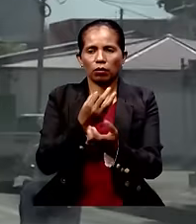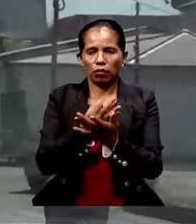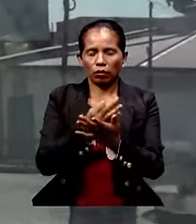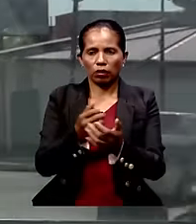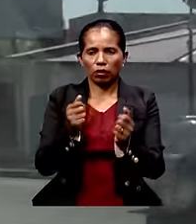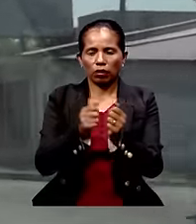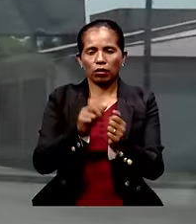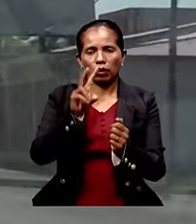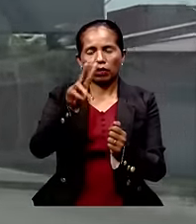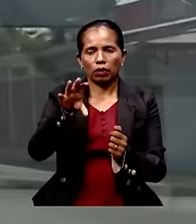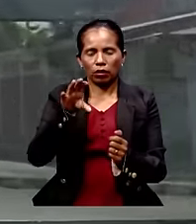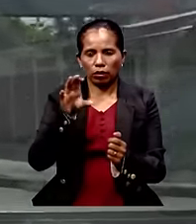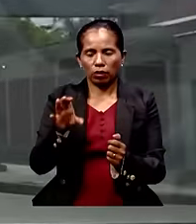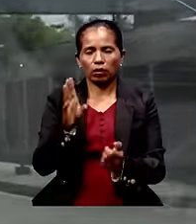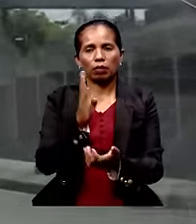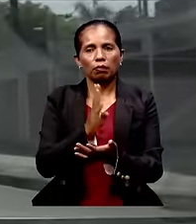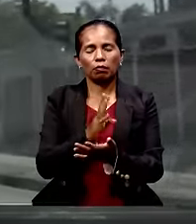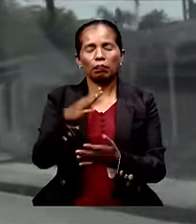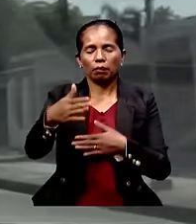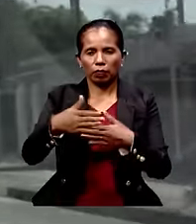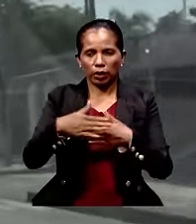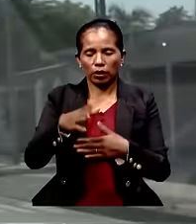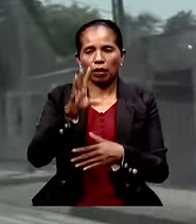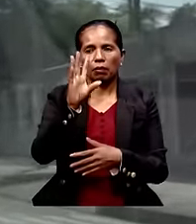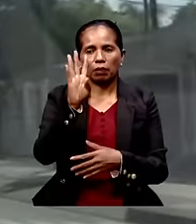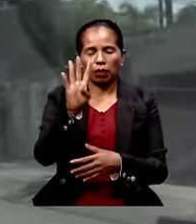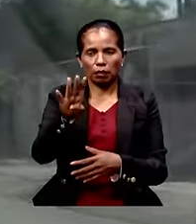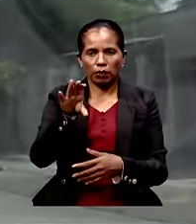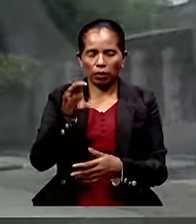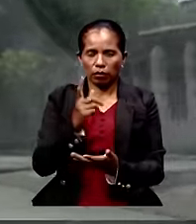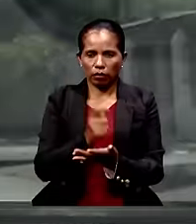$100 rua besi krihun atau saat. Joni Kuvisenti, Jaime dos Santos, GMN.